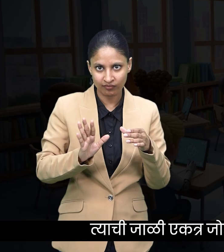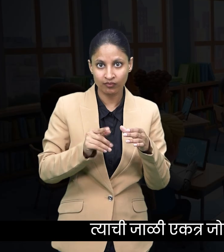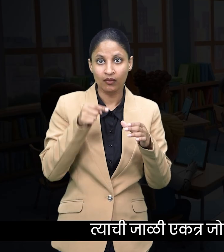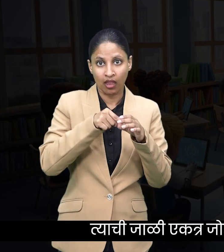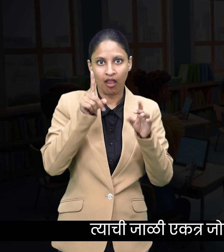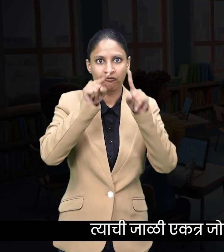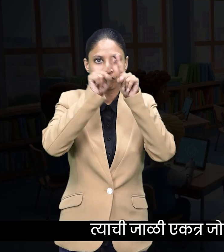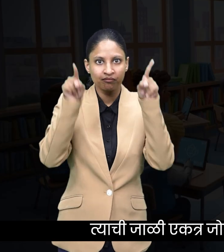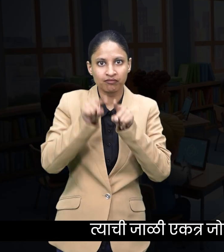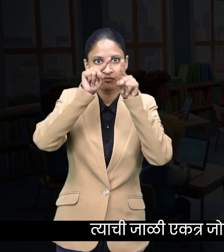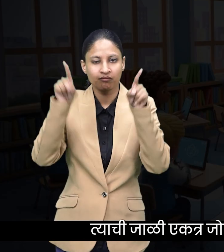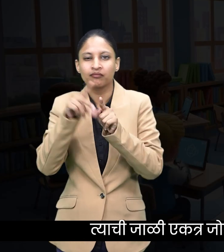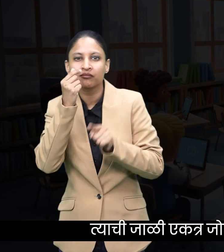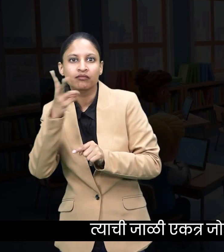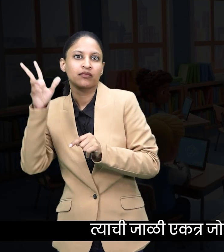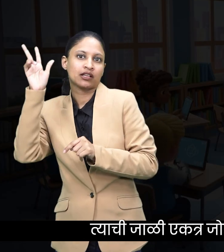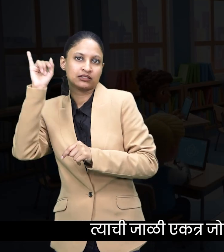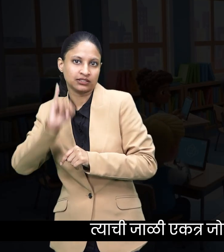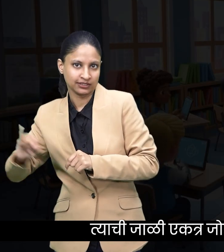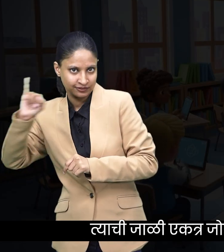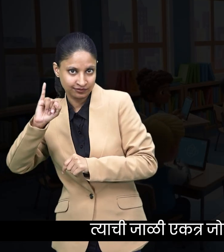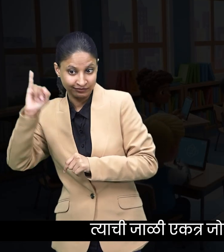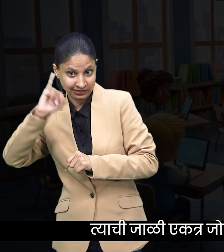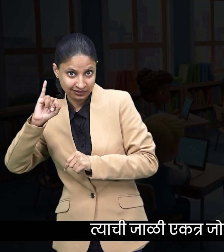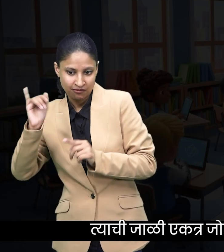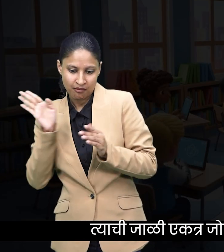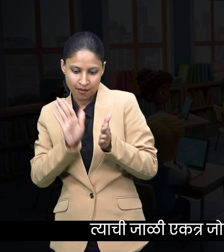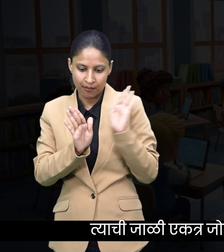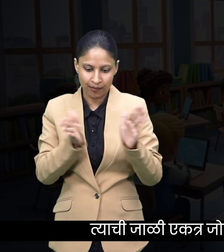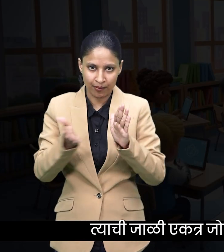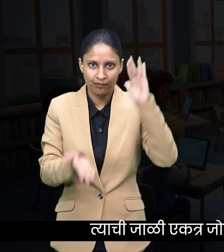त्याची जाळी एकत्र जोडलेल्या 6 चौरसांपासून बनलेली असते.